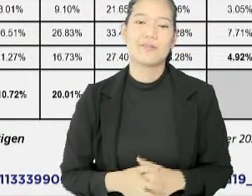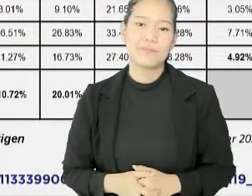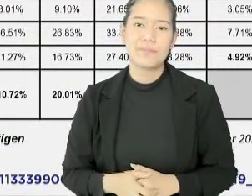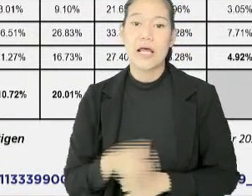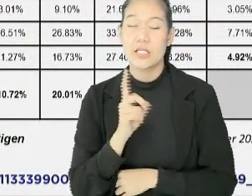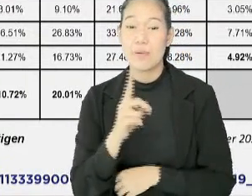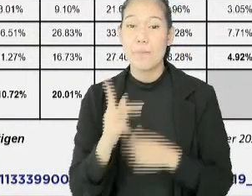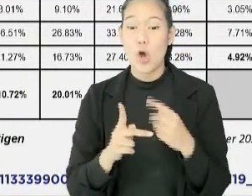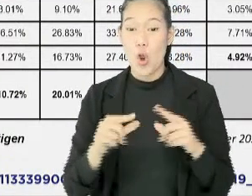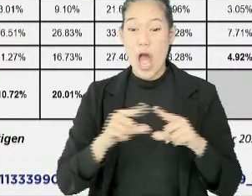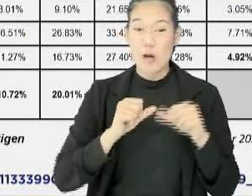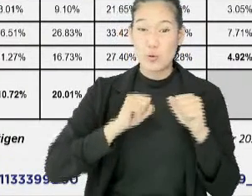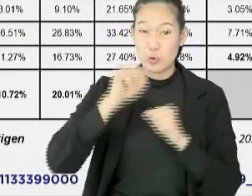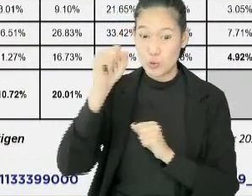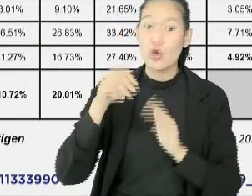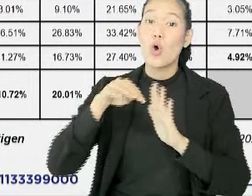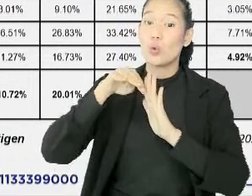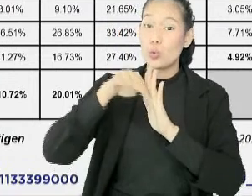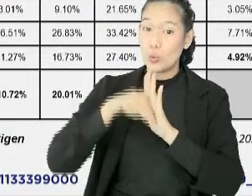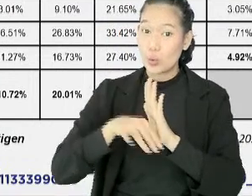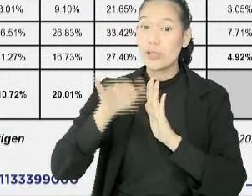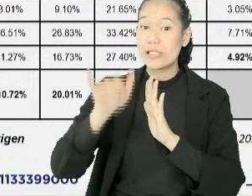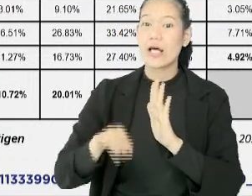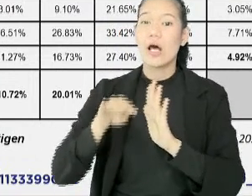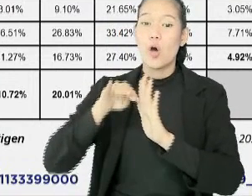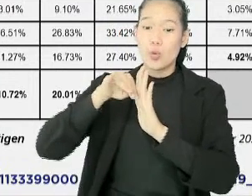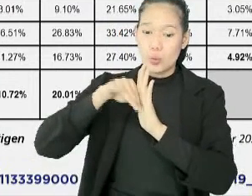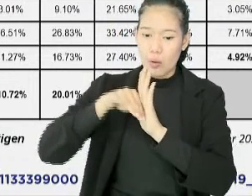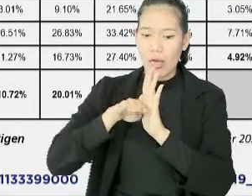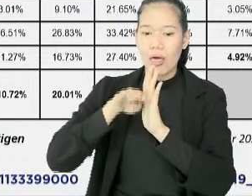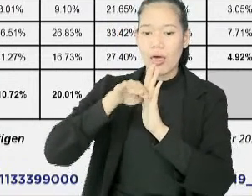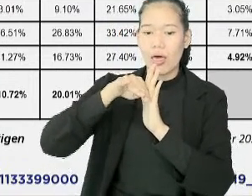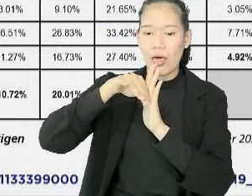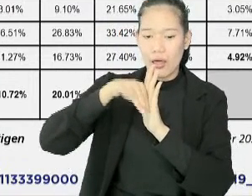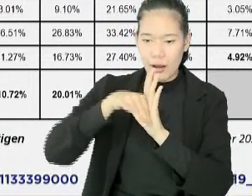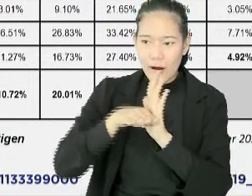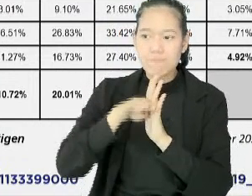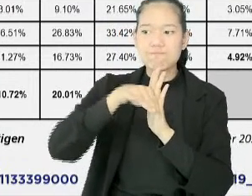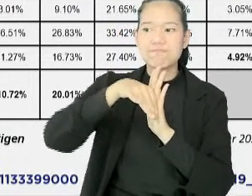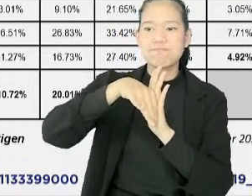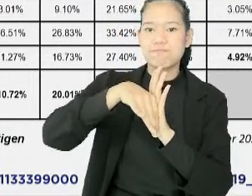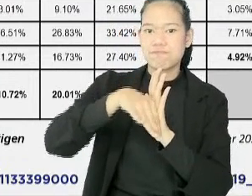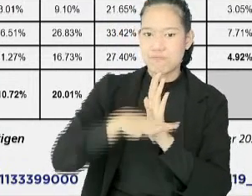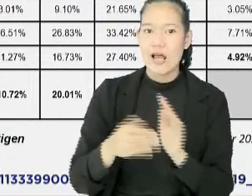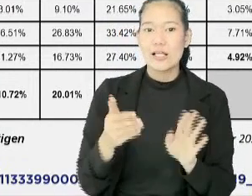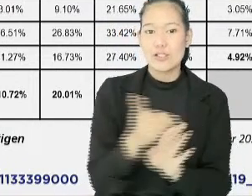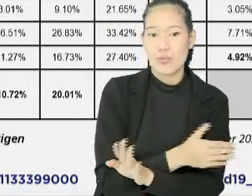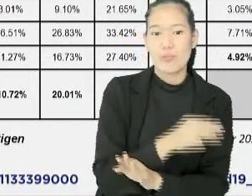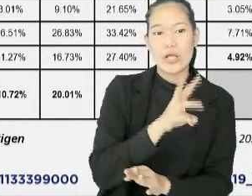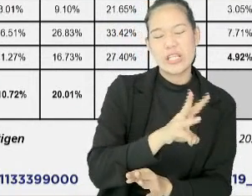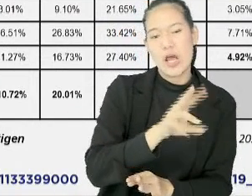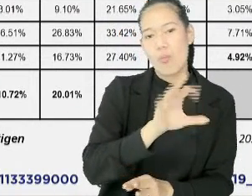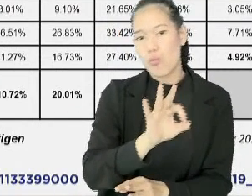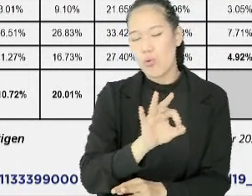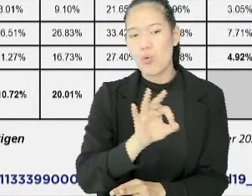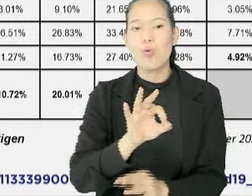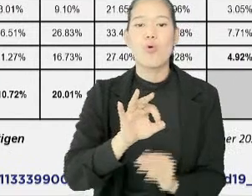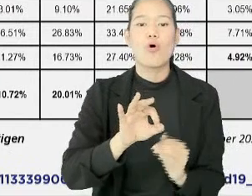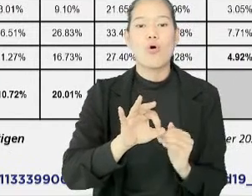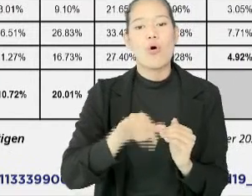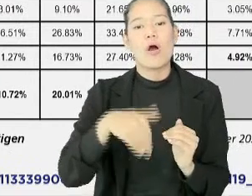sebelumnya karena kalau di Agustus Dia turun tapi progressing gitu ya Mas casing ke bawah dari yang sebelumnya 30 20%